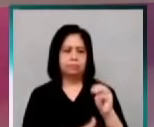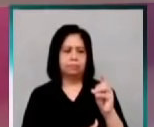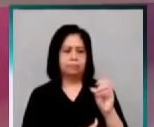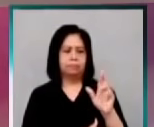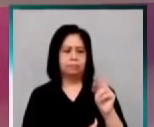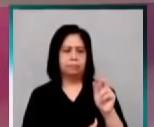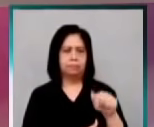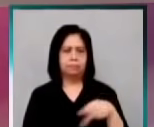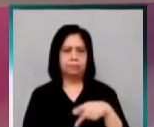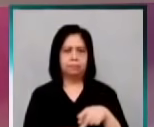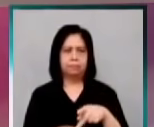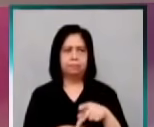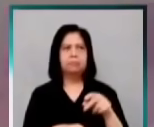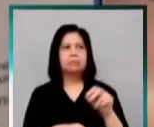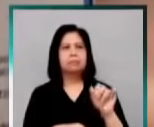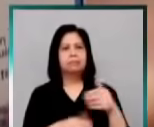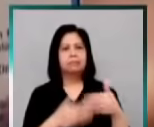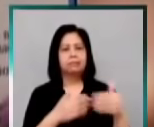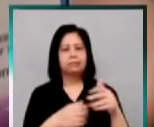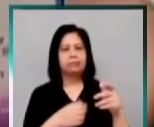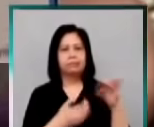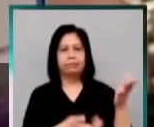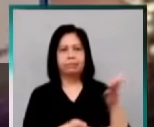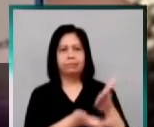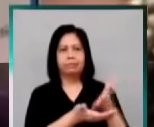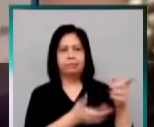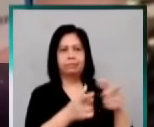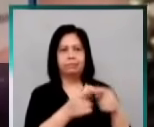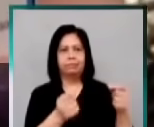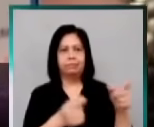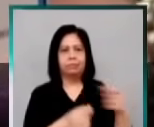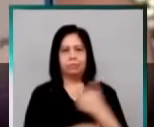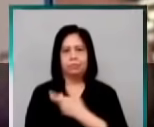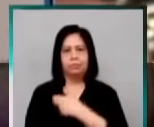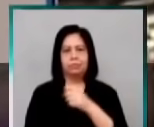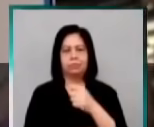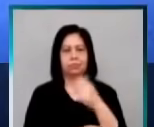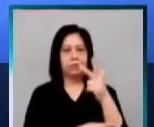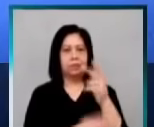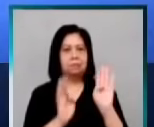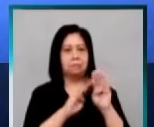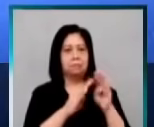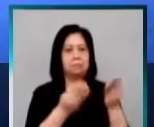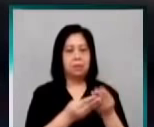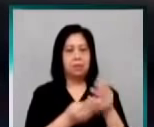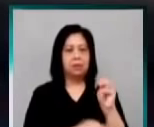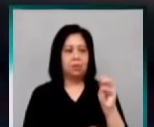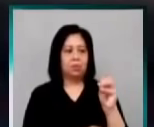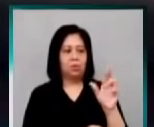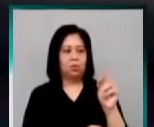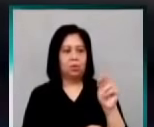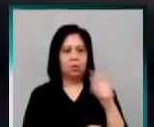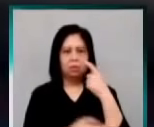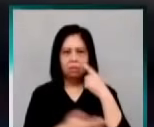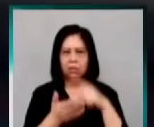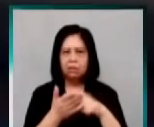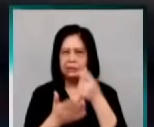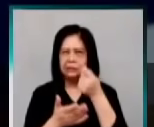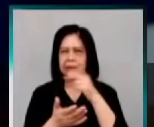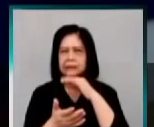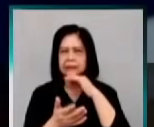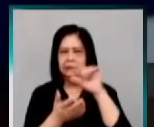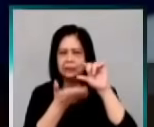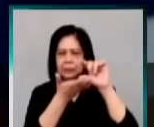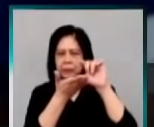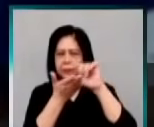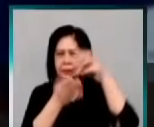kahit pansamantalang itinigil sa Japan ang pagtuturok ng tatlong batch ng Moderna vaccine na nakitaan ng stainless steel particles.